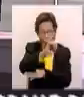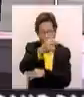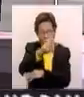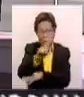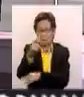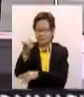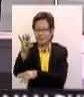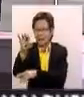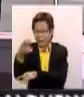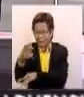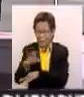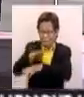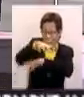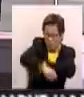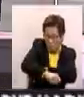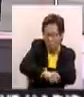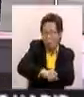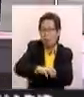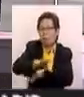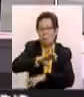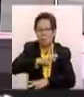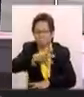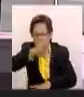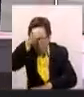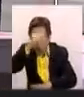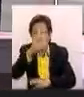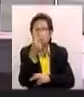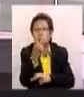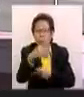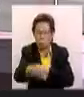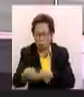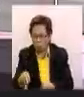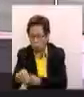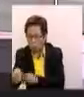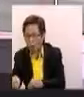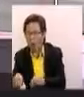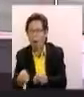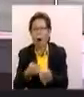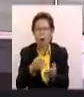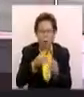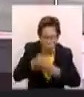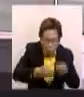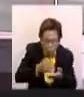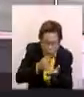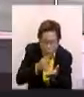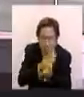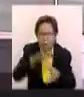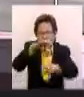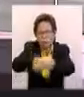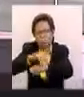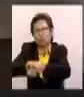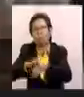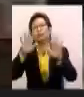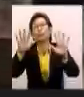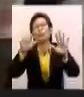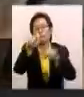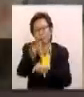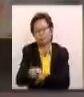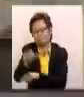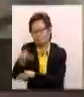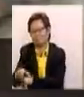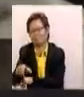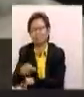dalam serbuan itu, polis turut membongkar 2 makmal memproses dadah dan menahan 10 suspek.